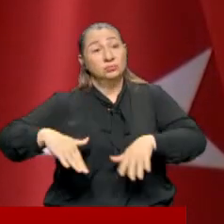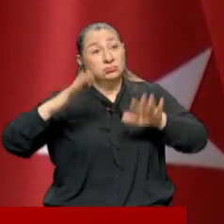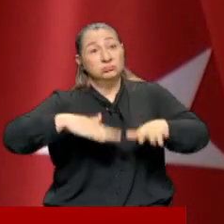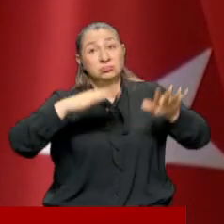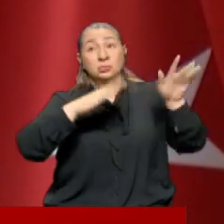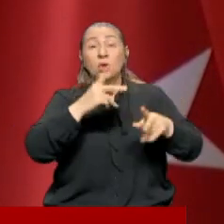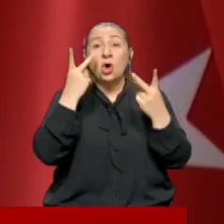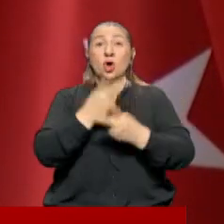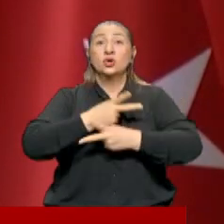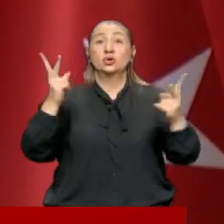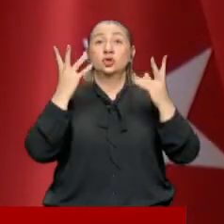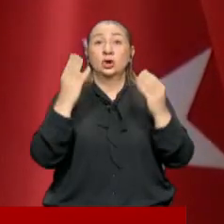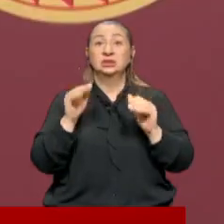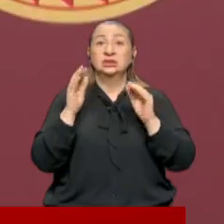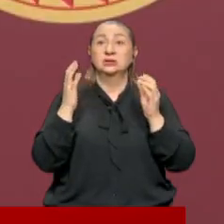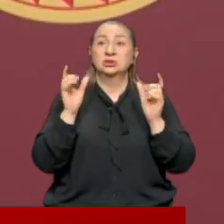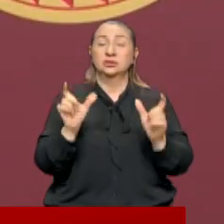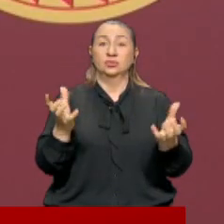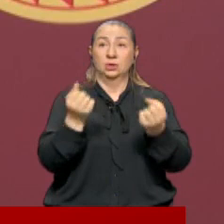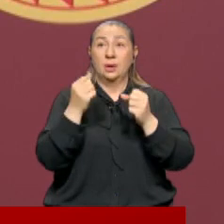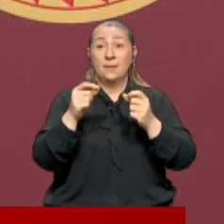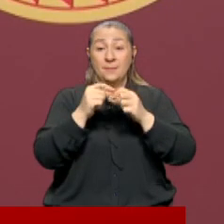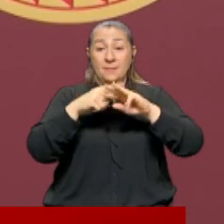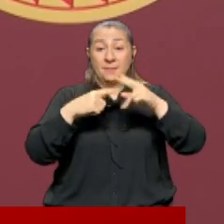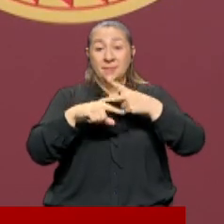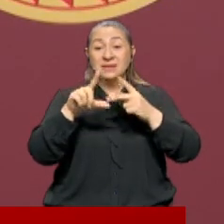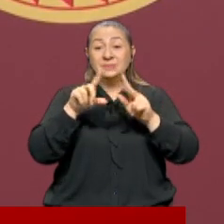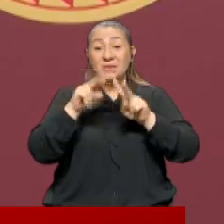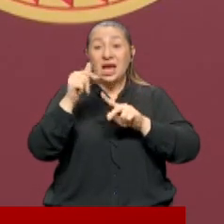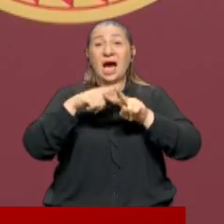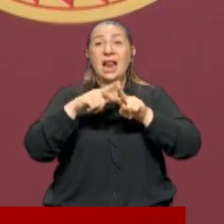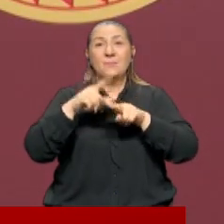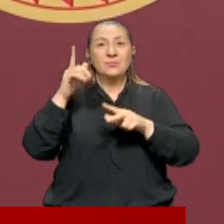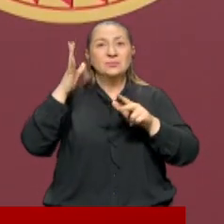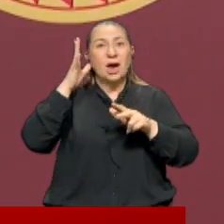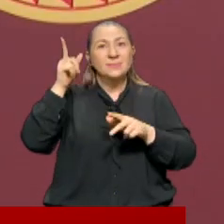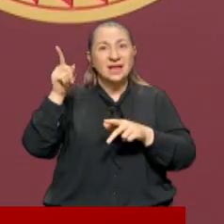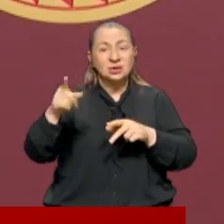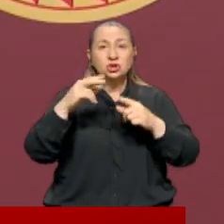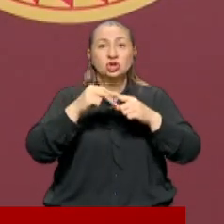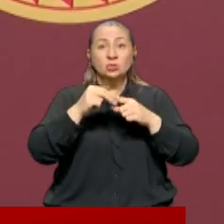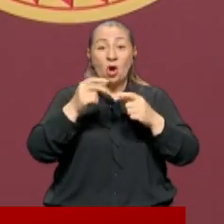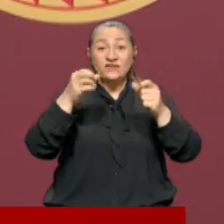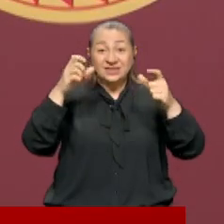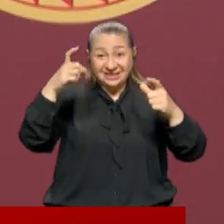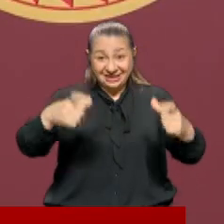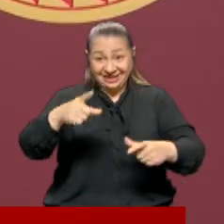onları özgürlükçü olarak savundular. Bezmi Alem Valide Sultan Camisi'nden Dolmabahçe'deki